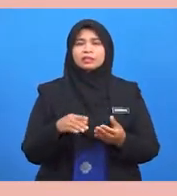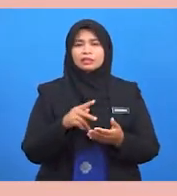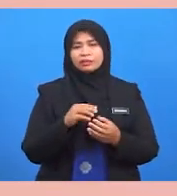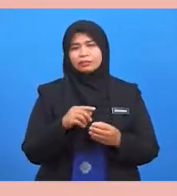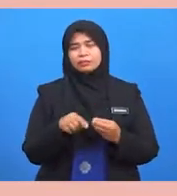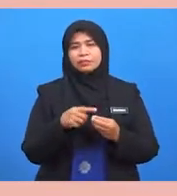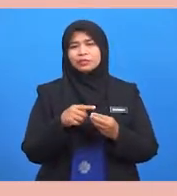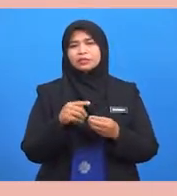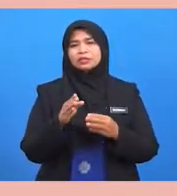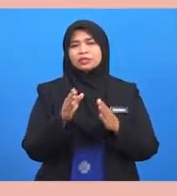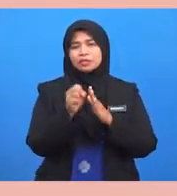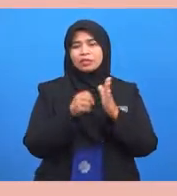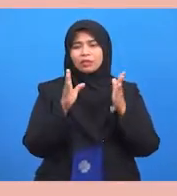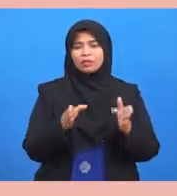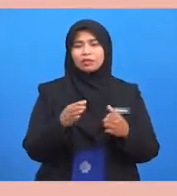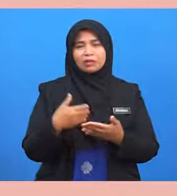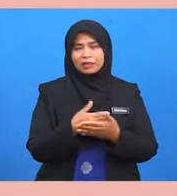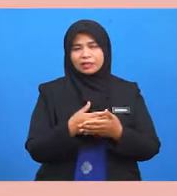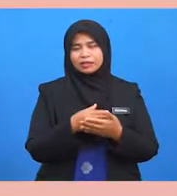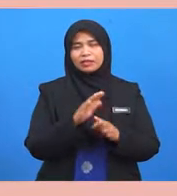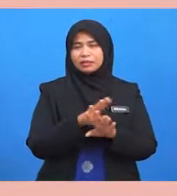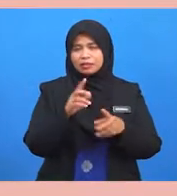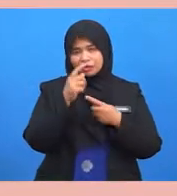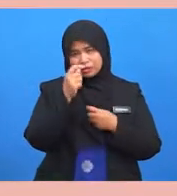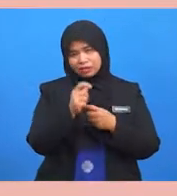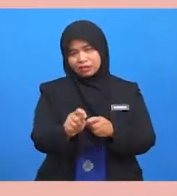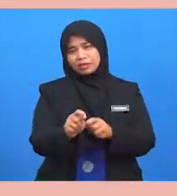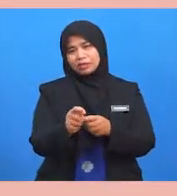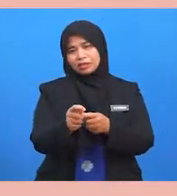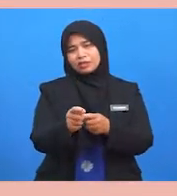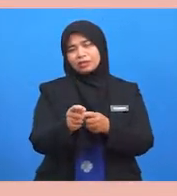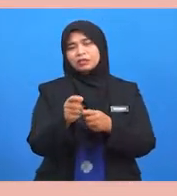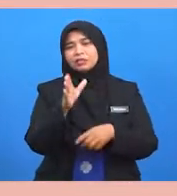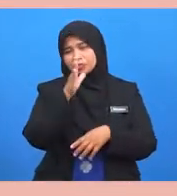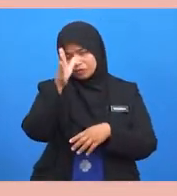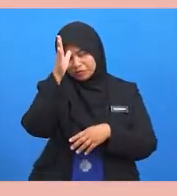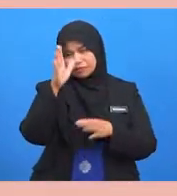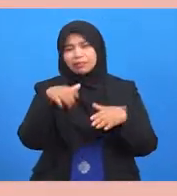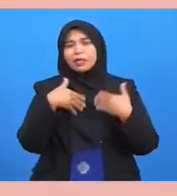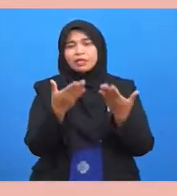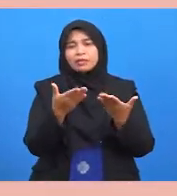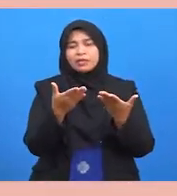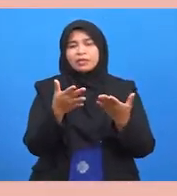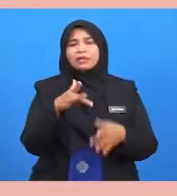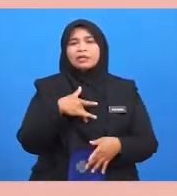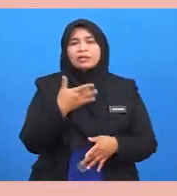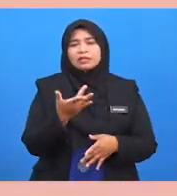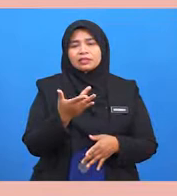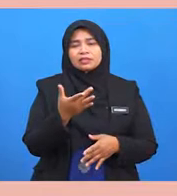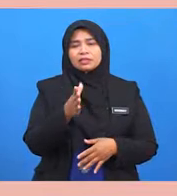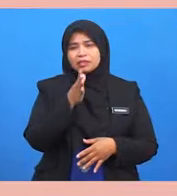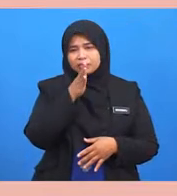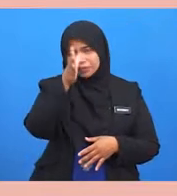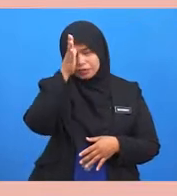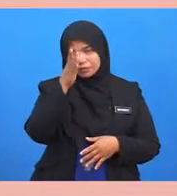seorang anak tidak mentaati kedua ibu bapanya, bagaimana agaknya perasaan